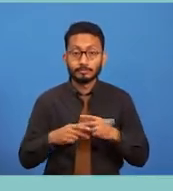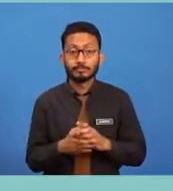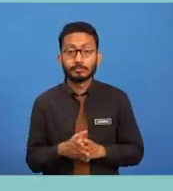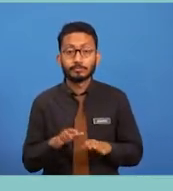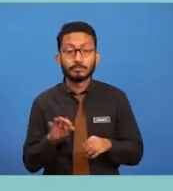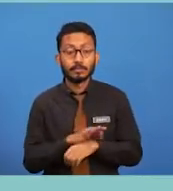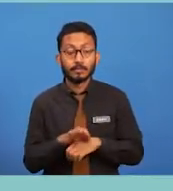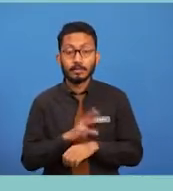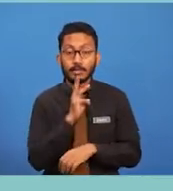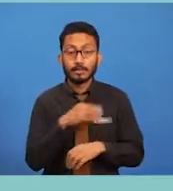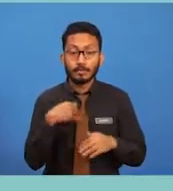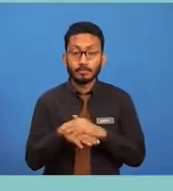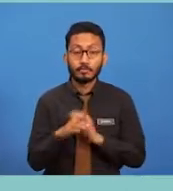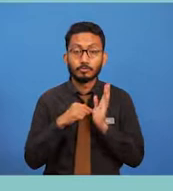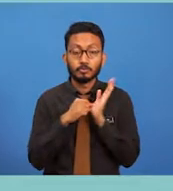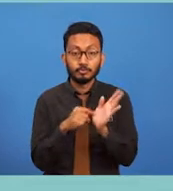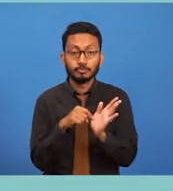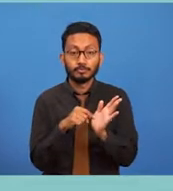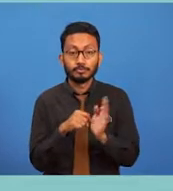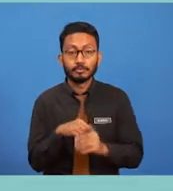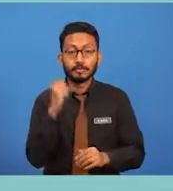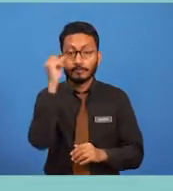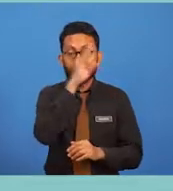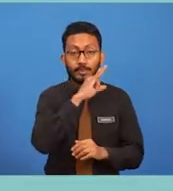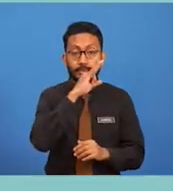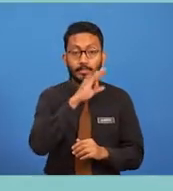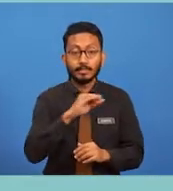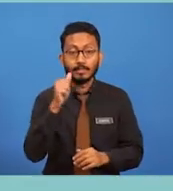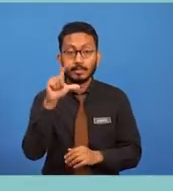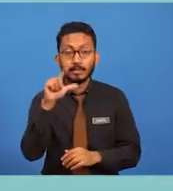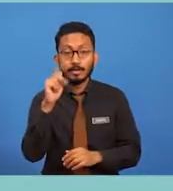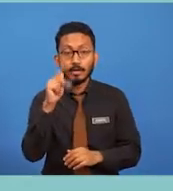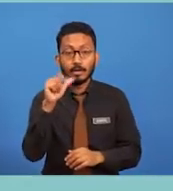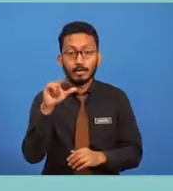peranan air dalam menunjukkan sifat kealkalian.